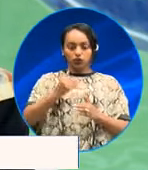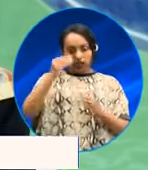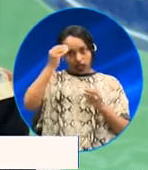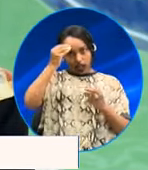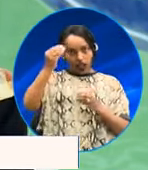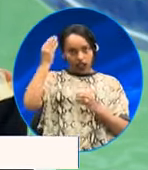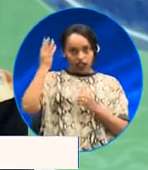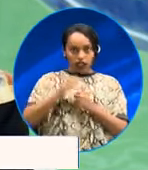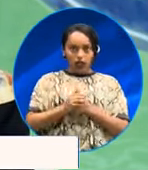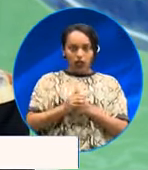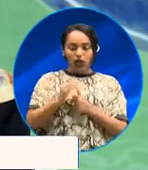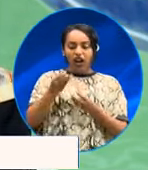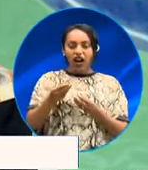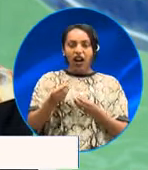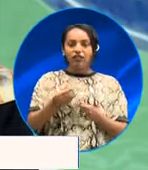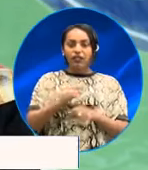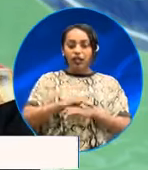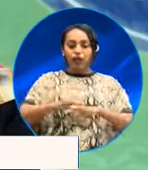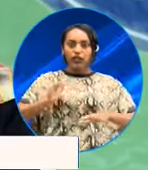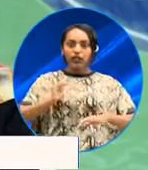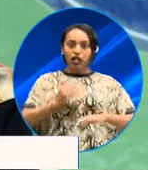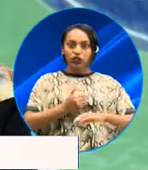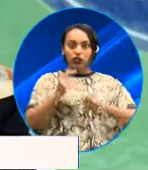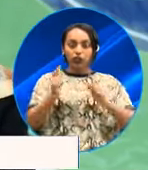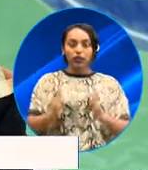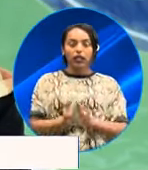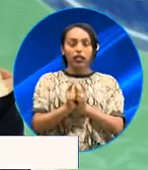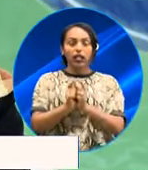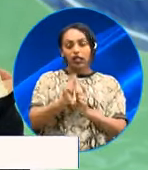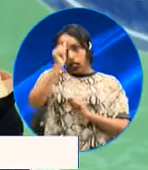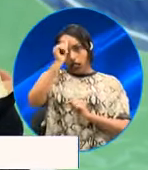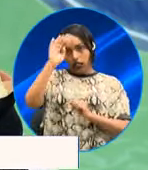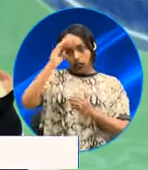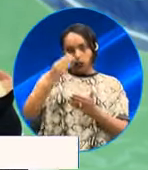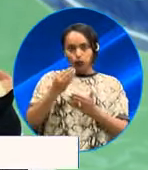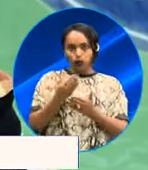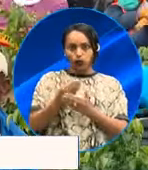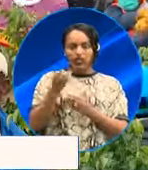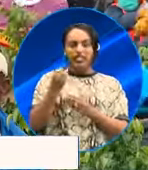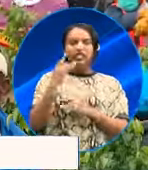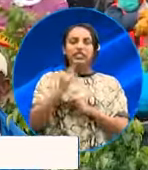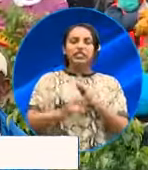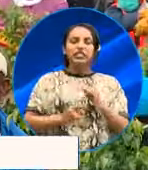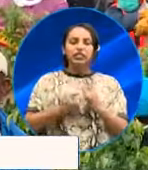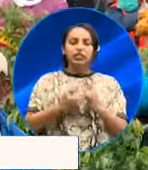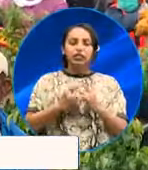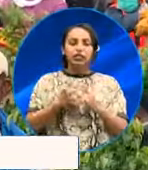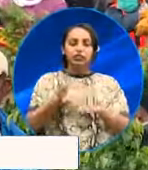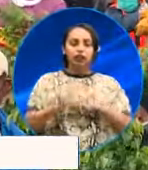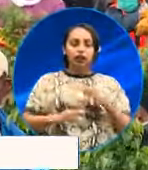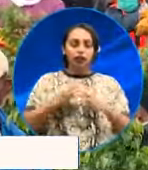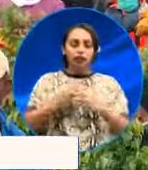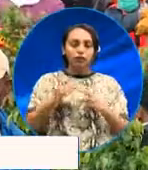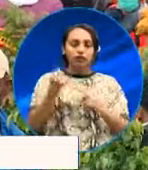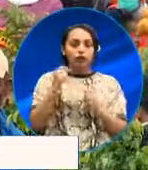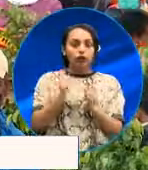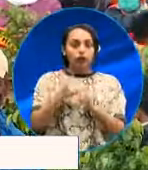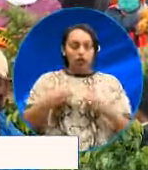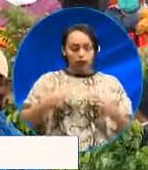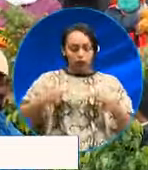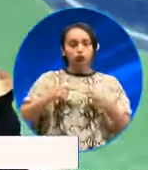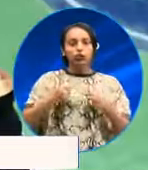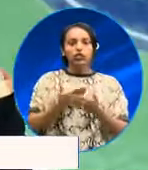ከረሳነው ከአፈርና ከምድራችን መገናኘት የሰው ልጆችን የዝንተ ዓለም የተፈጥሮ ጋር ያለ